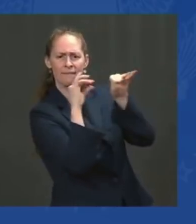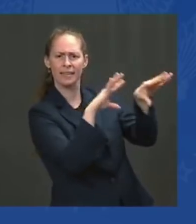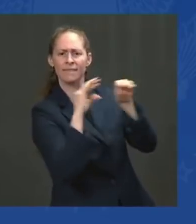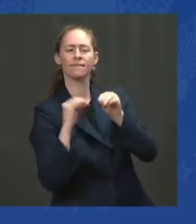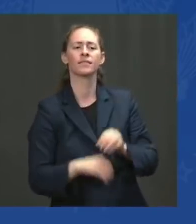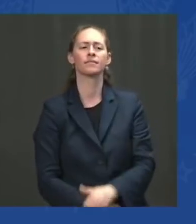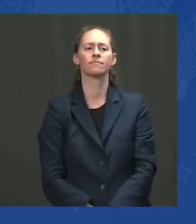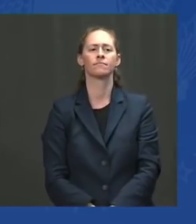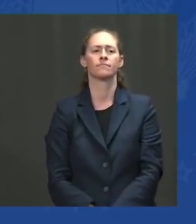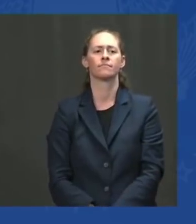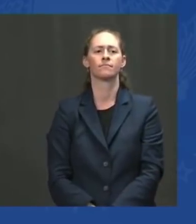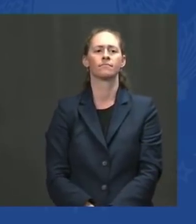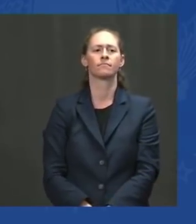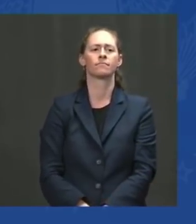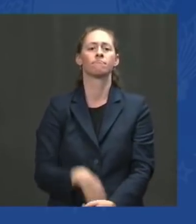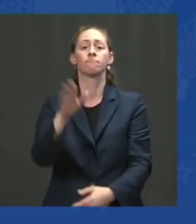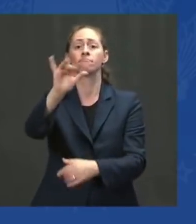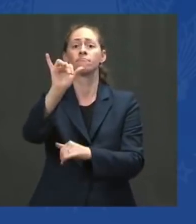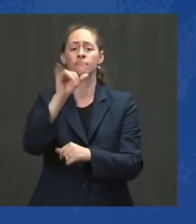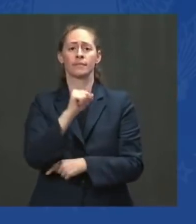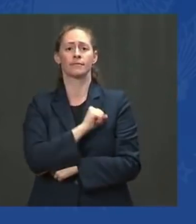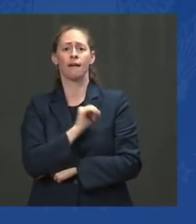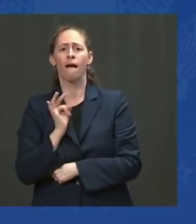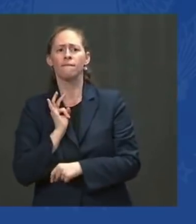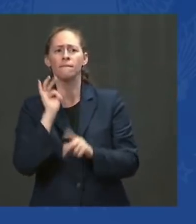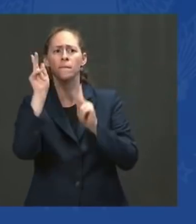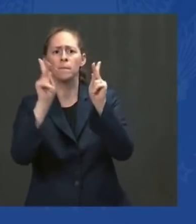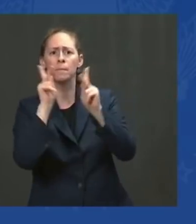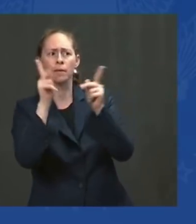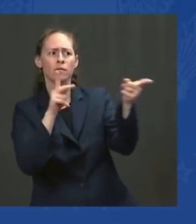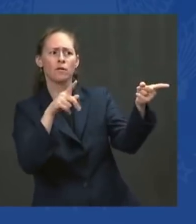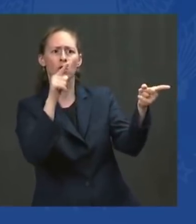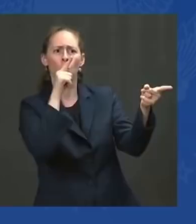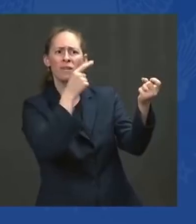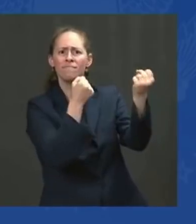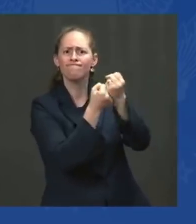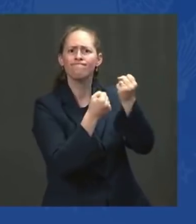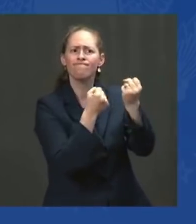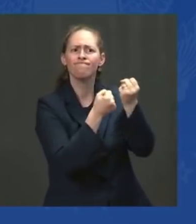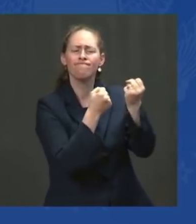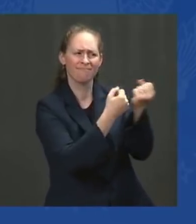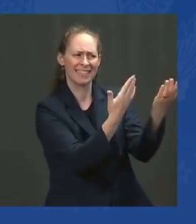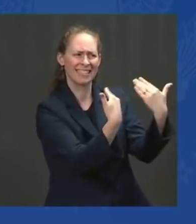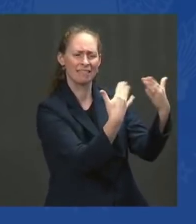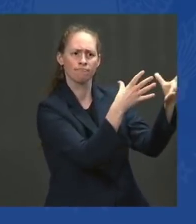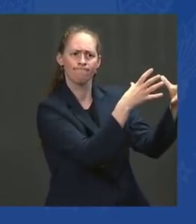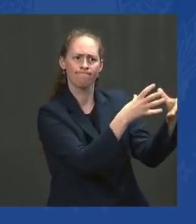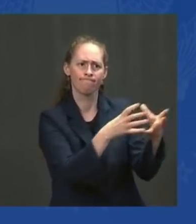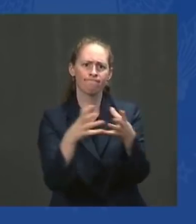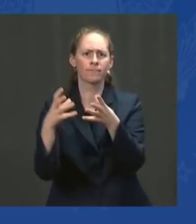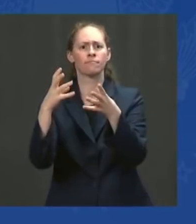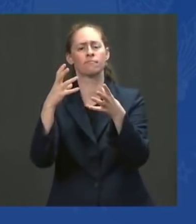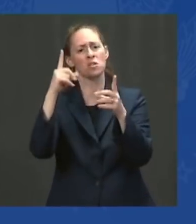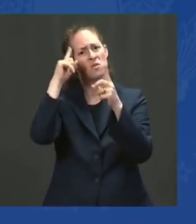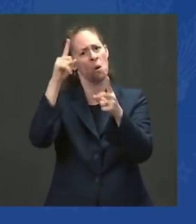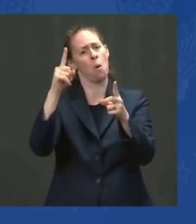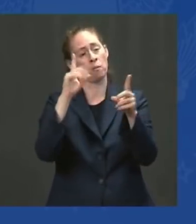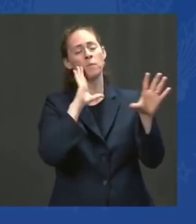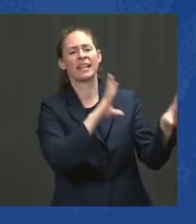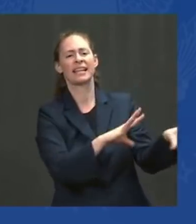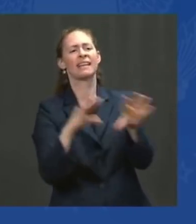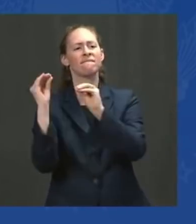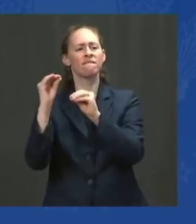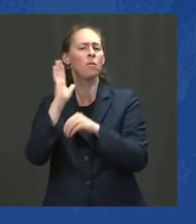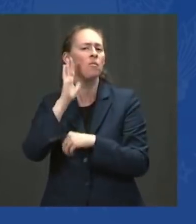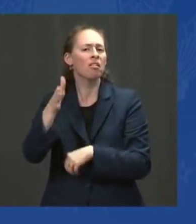然你可以强调美军是去阿富汗反恐不是为了重建整个国家这些让人感觉美